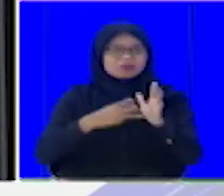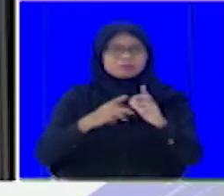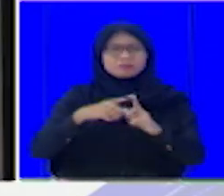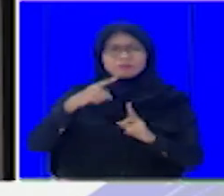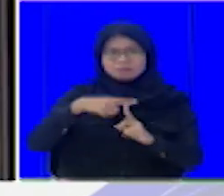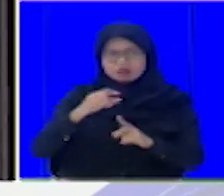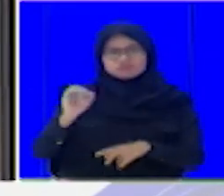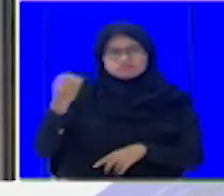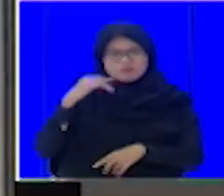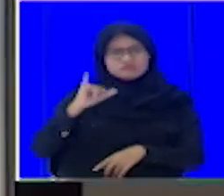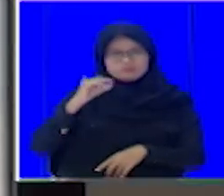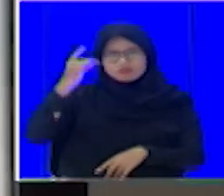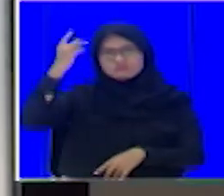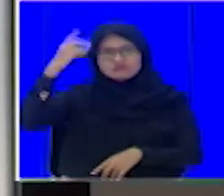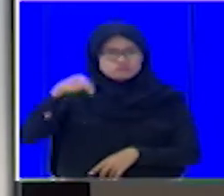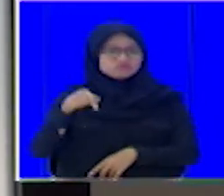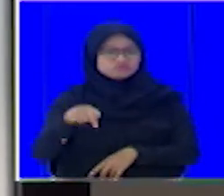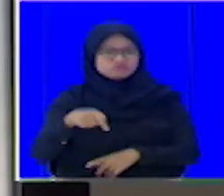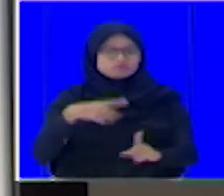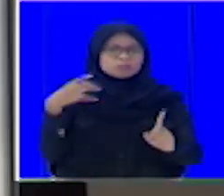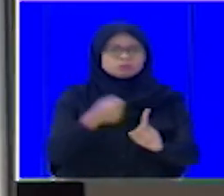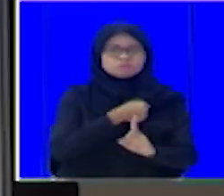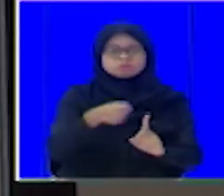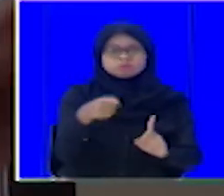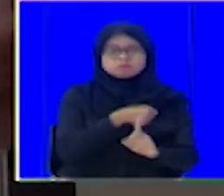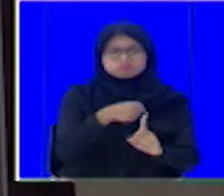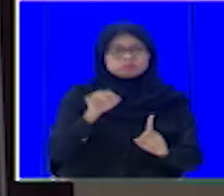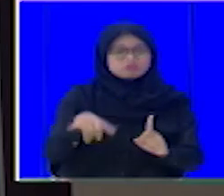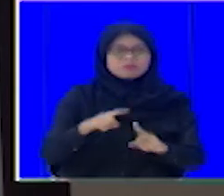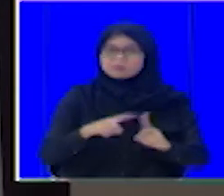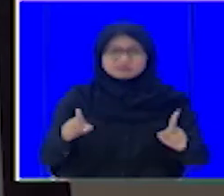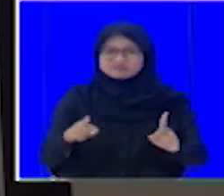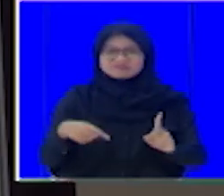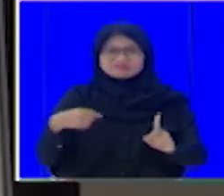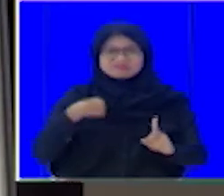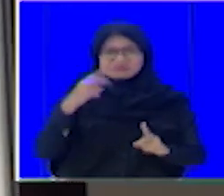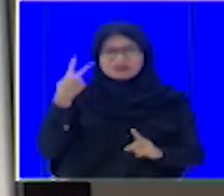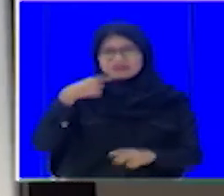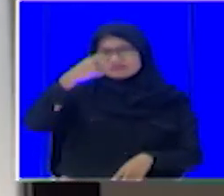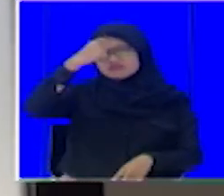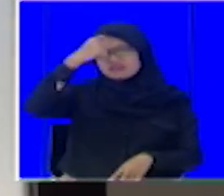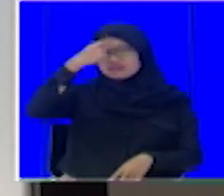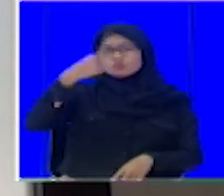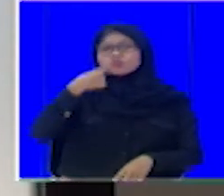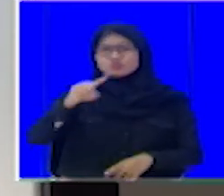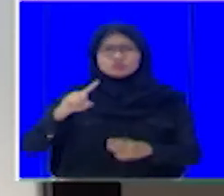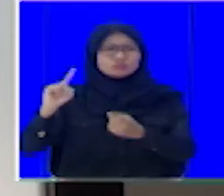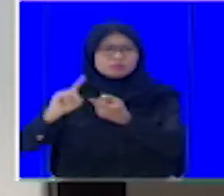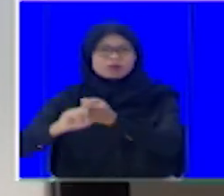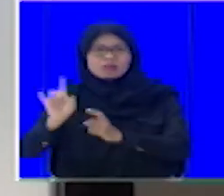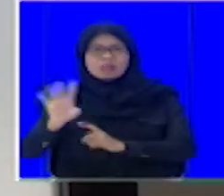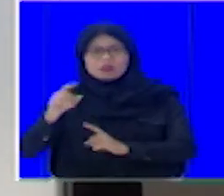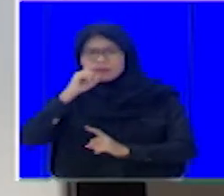daerah Manyar. Karena saya posisi saya agak enak badan, saya nugasin Pak Ahmad ini sama Pak Anas untuk melihat di